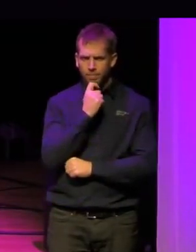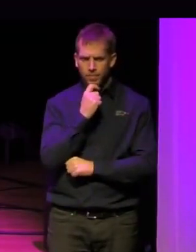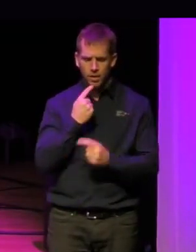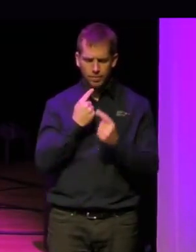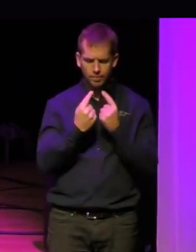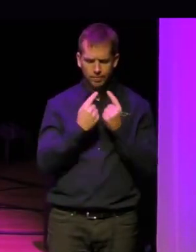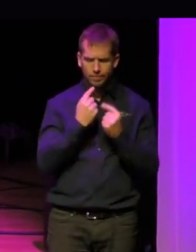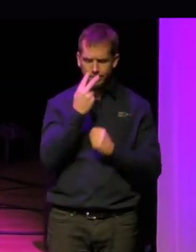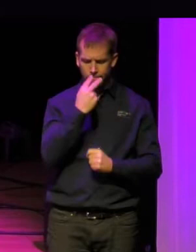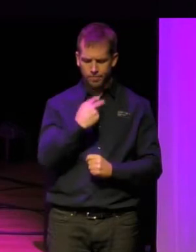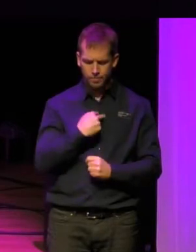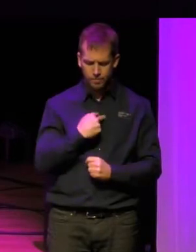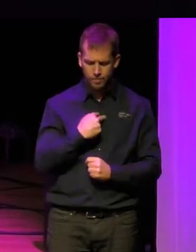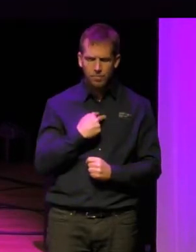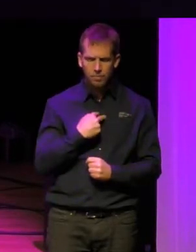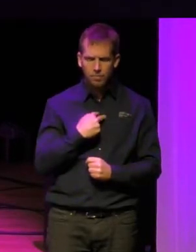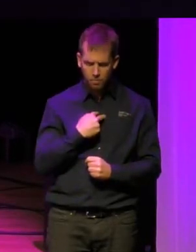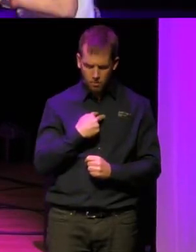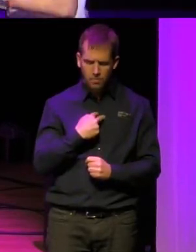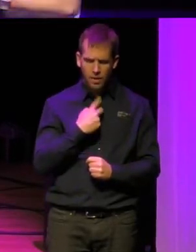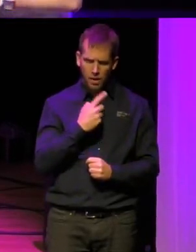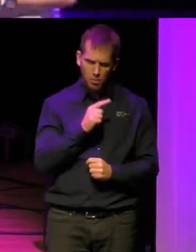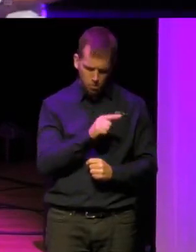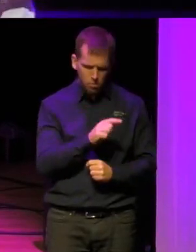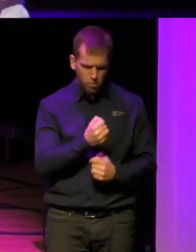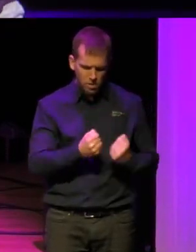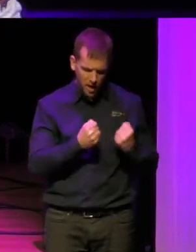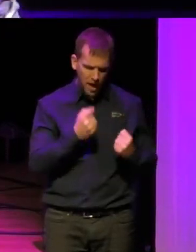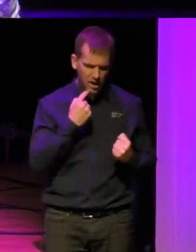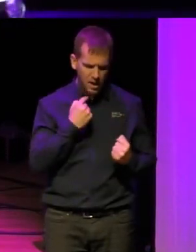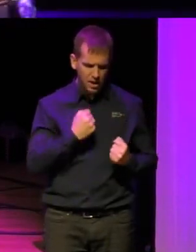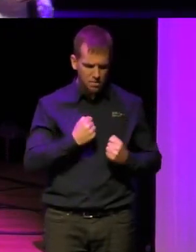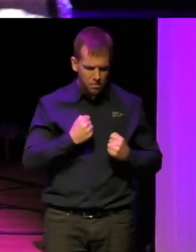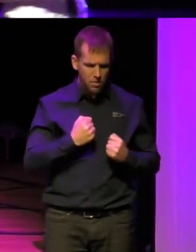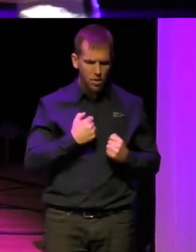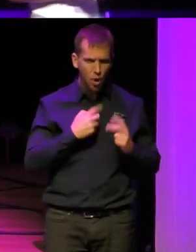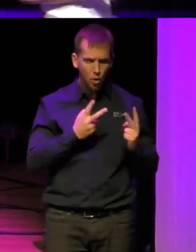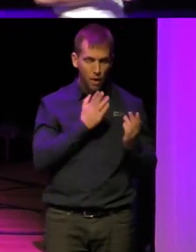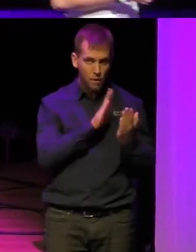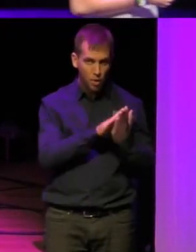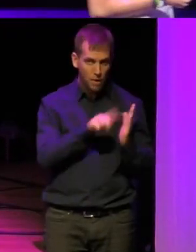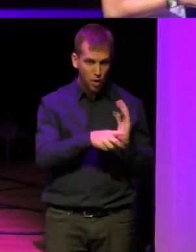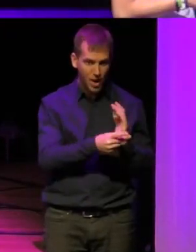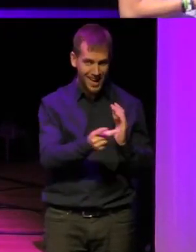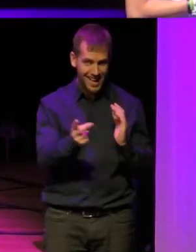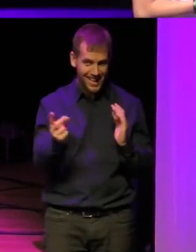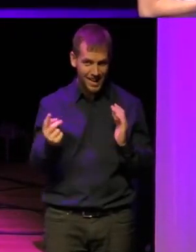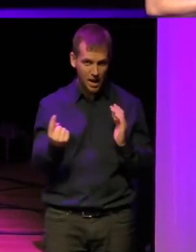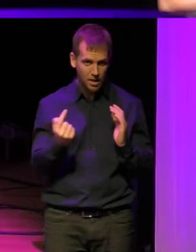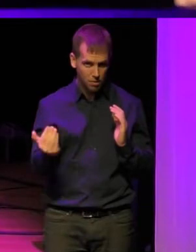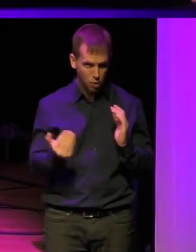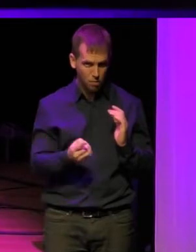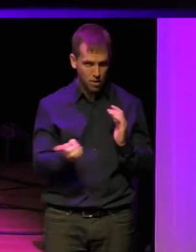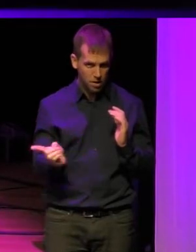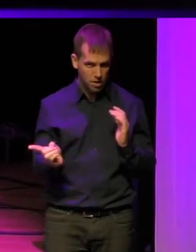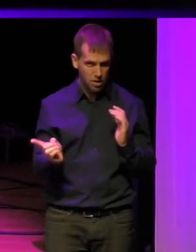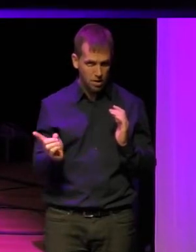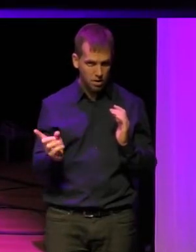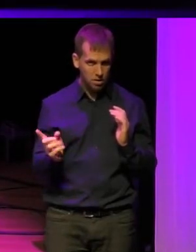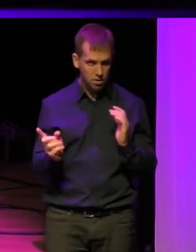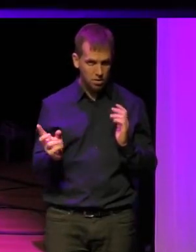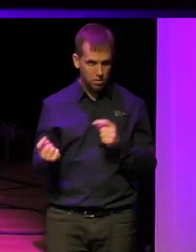själv om att jag är en stark kille och jag är också en förebild för de andra ensamkommande